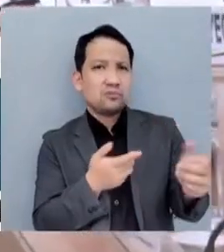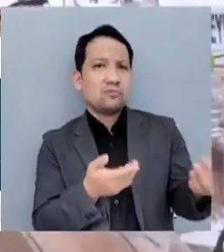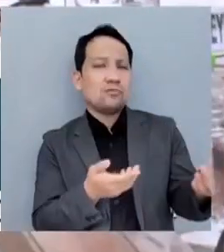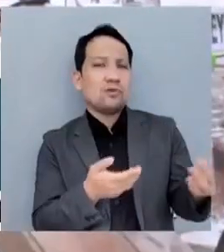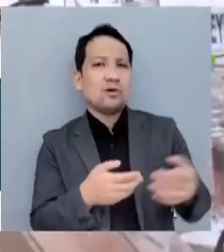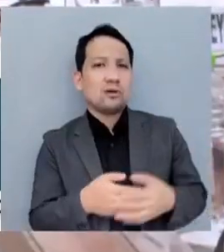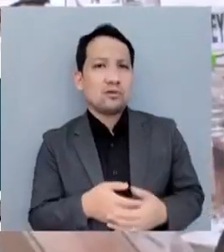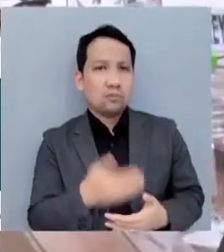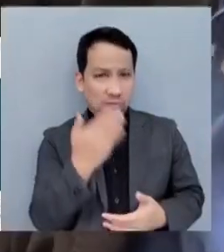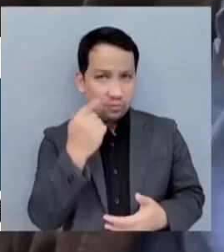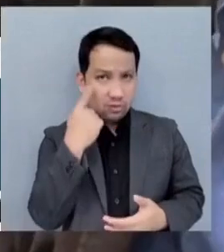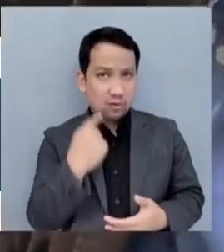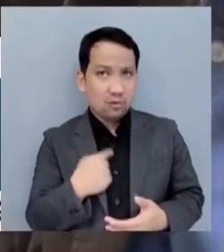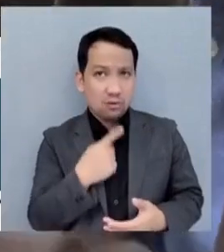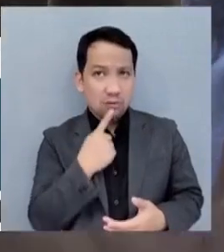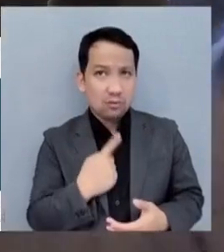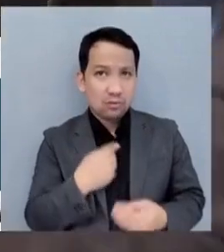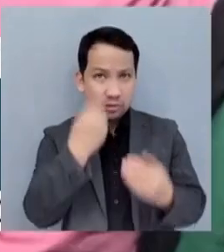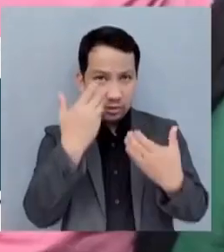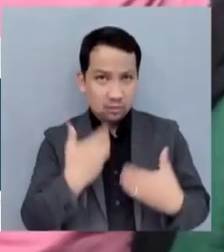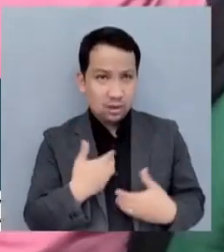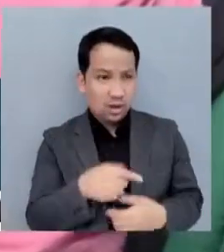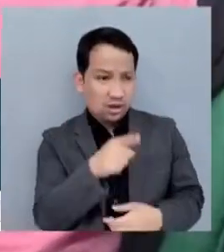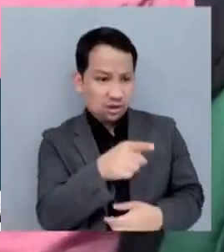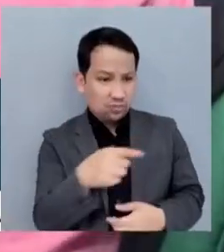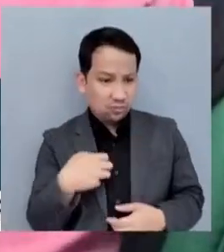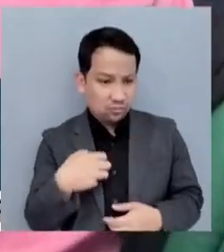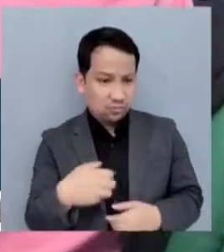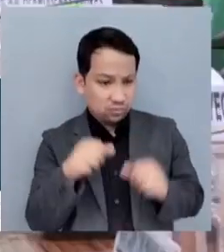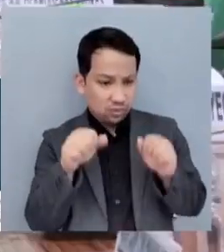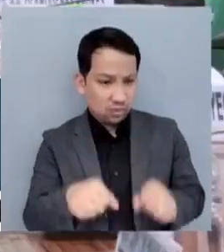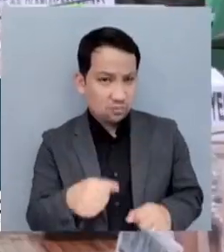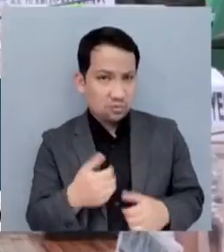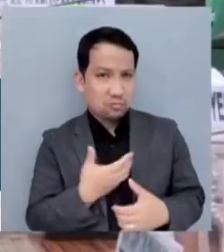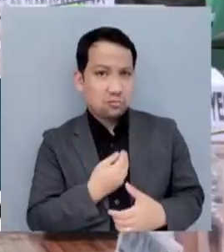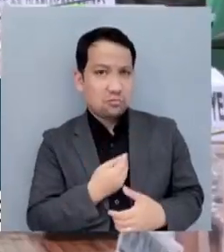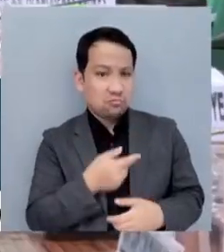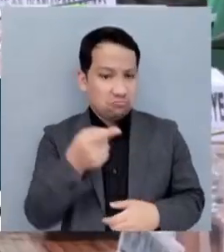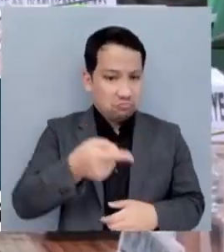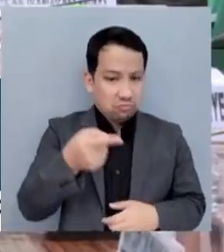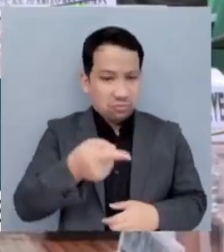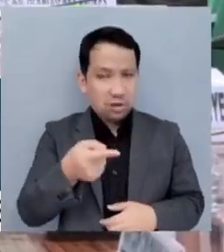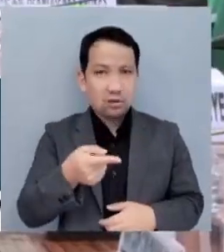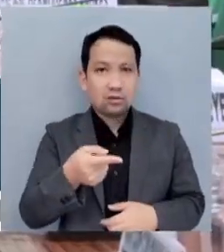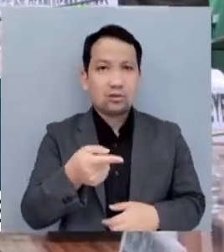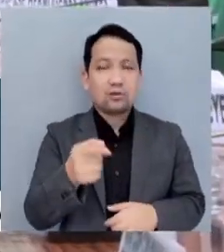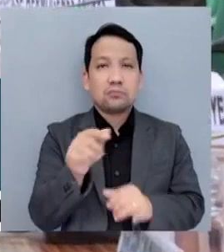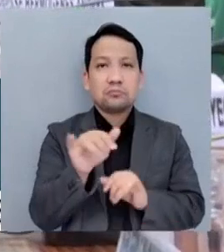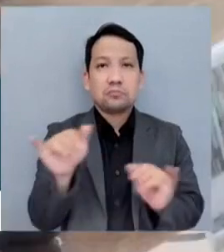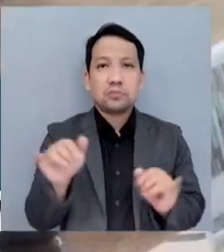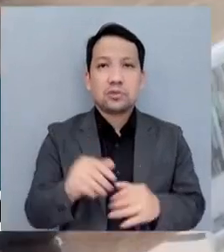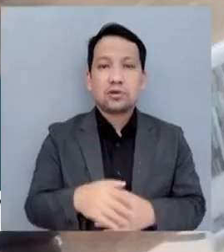Para sabihan mo ako ng ganun. Kala ko, polis lang ang kaya niya takot-takotin doon, pati NBI pala.